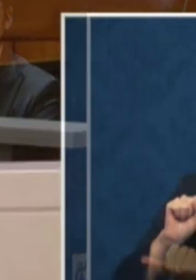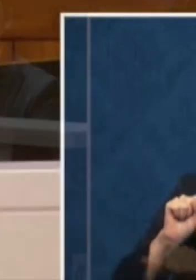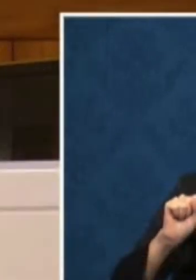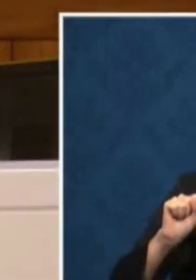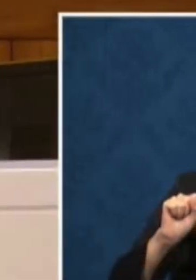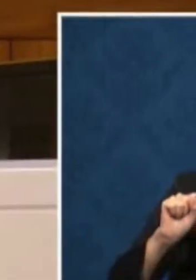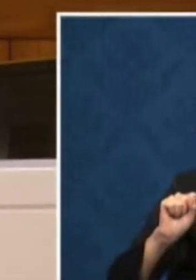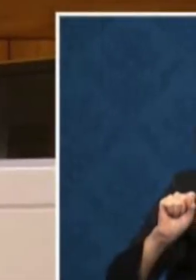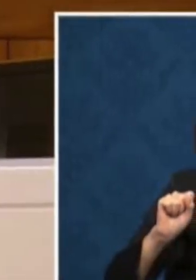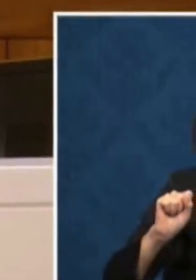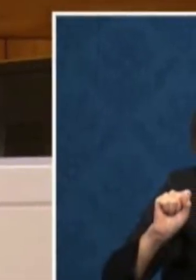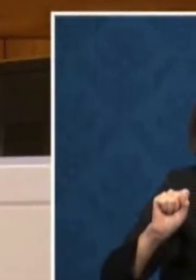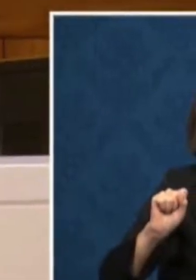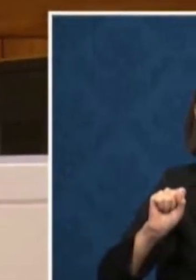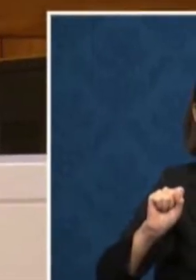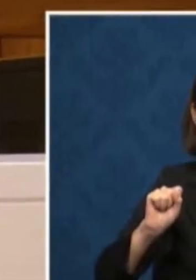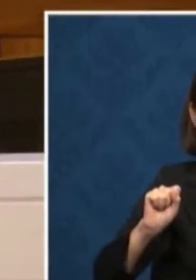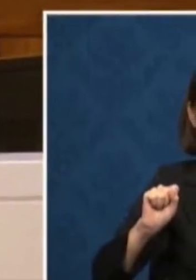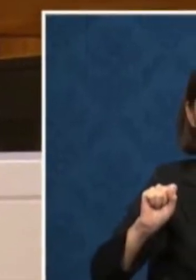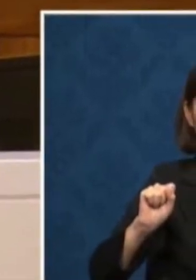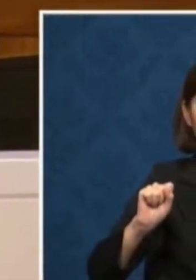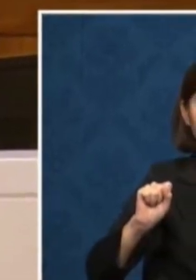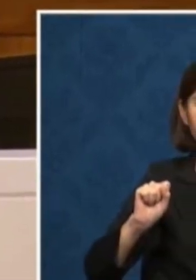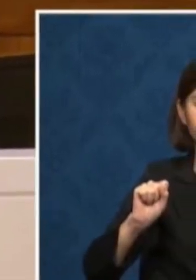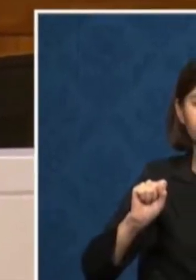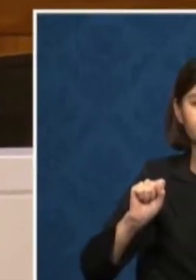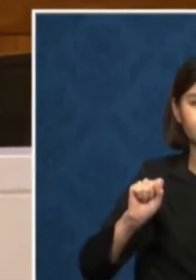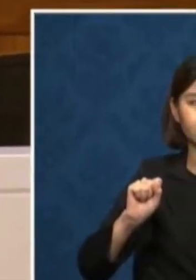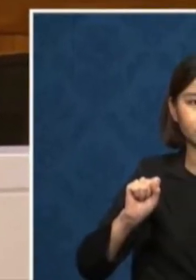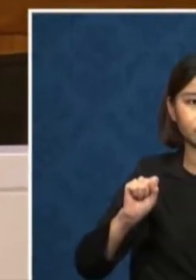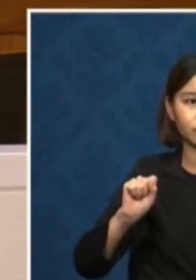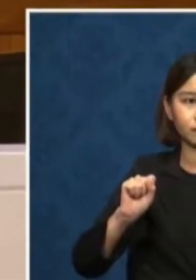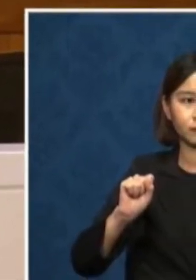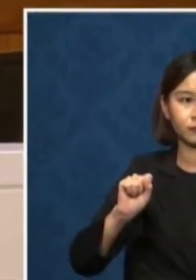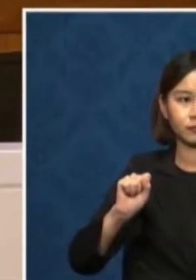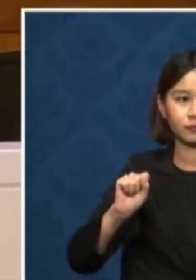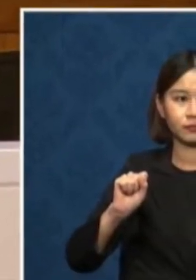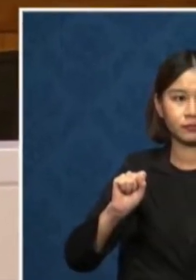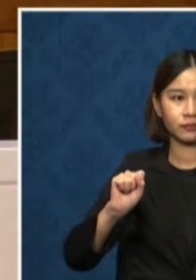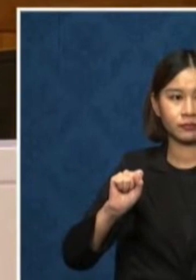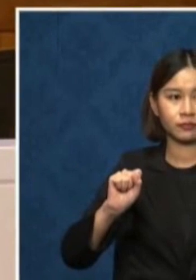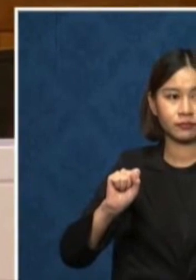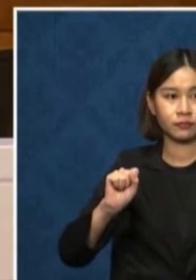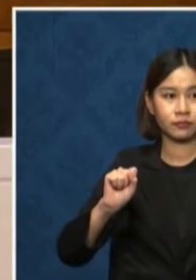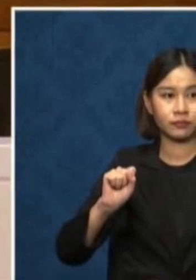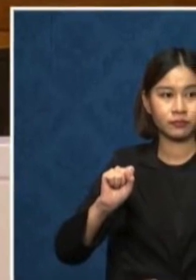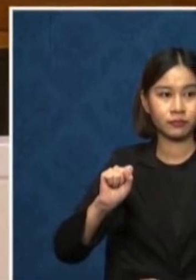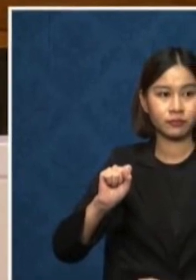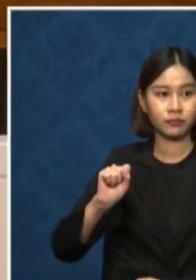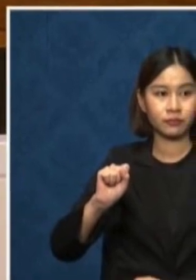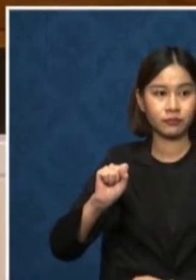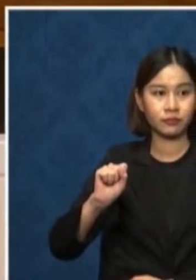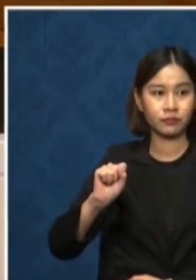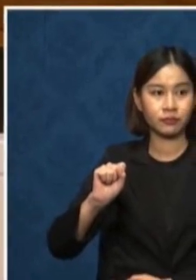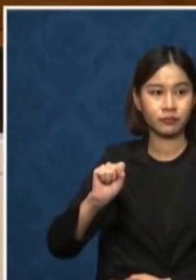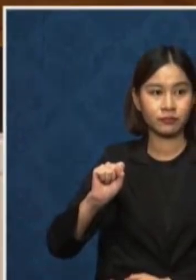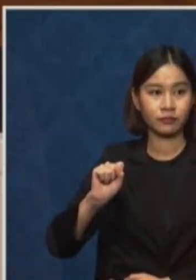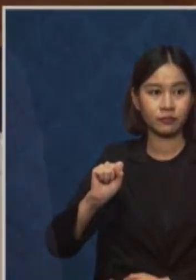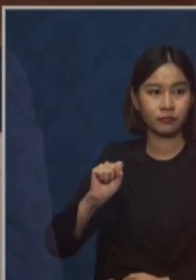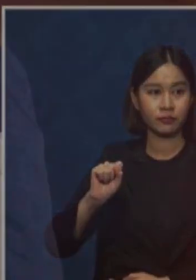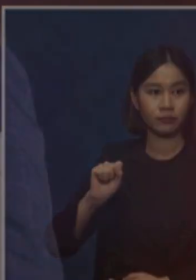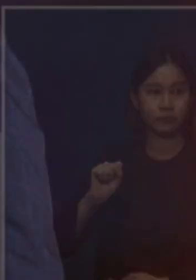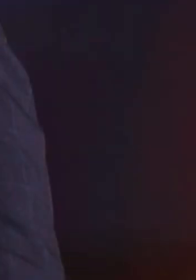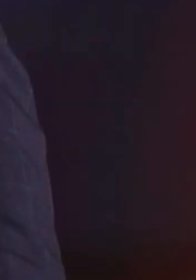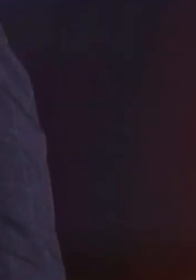สสบัญชีรายชื่อพรคก้าไกลนั้นนายเศรษฐาทวีศิลป์นายกรัฐมนตรีและรัฐมนตรีว่าการกระทรวงการคลังได้มบหมายให้พันตำรวจเอก